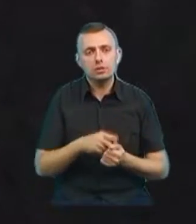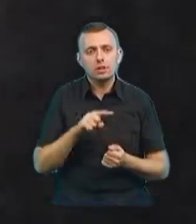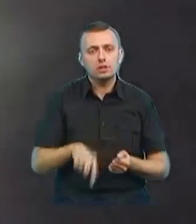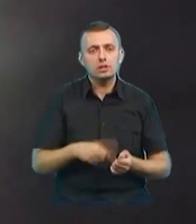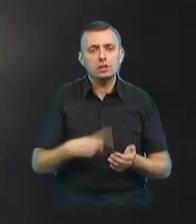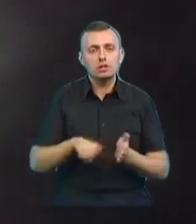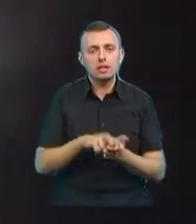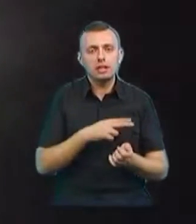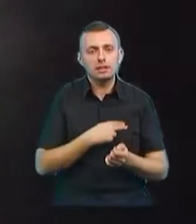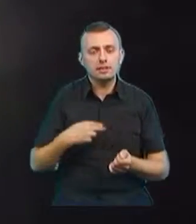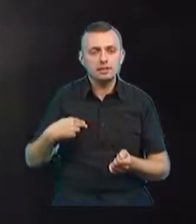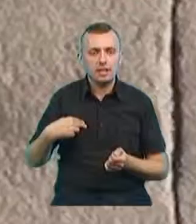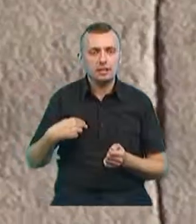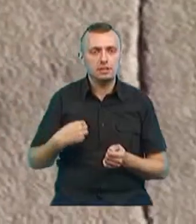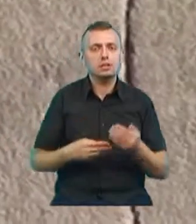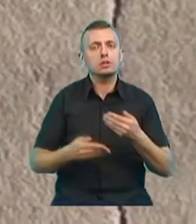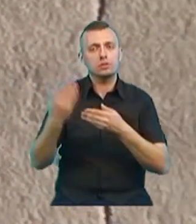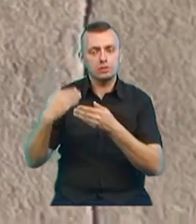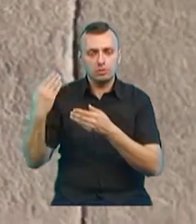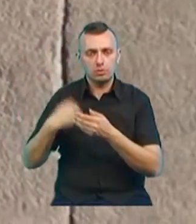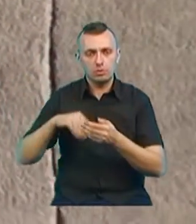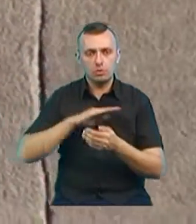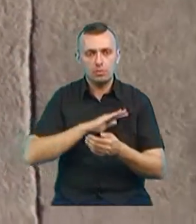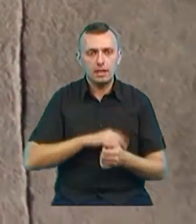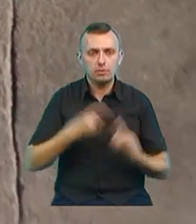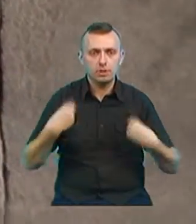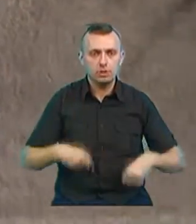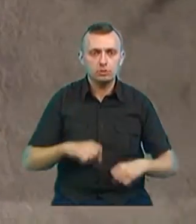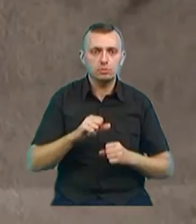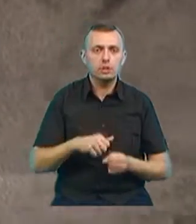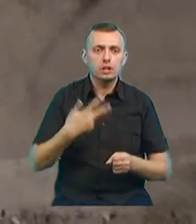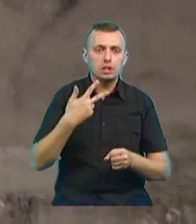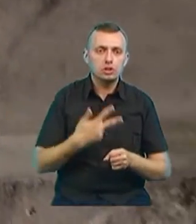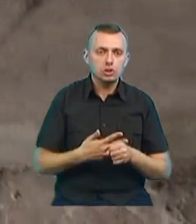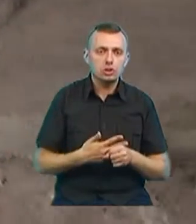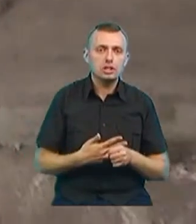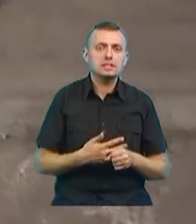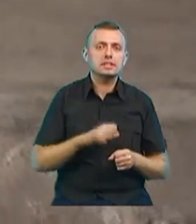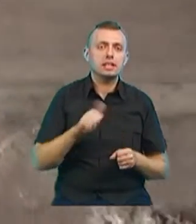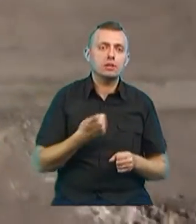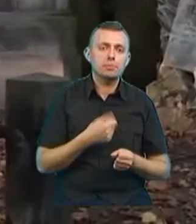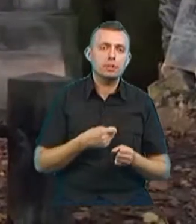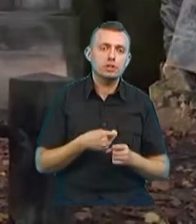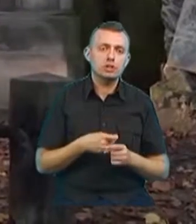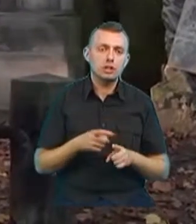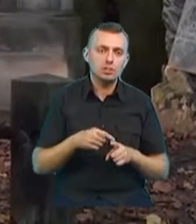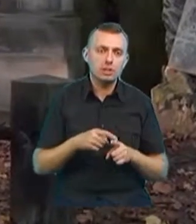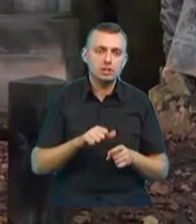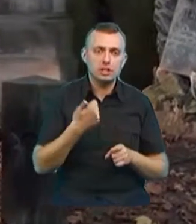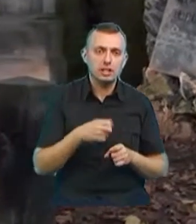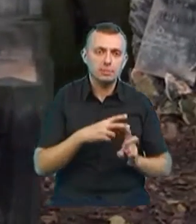ich istnienia w tym mieście. Renowacja tych nagrobków to symbol naszej pamięci wobec przodków, ale i nasze świadectwo wobec nich. Kwesta